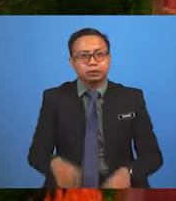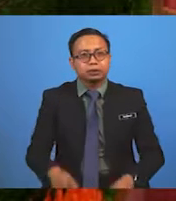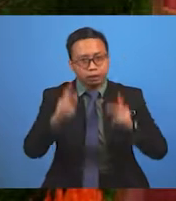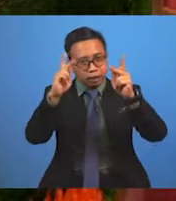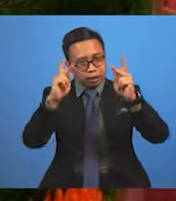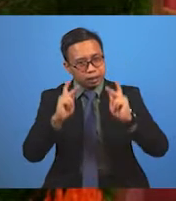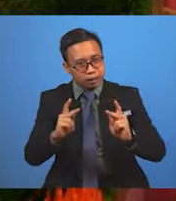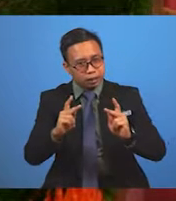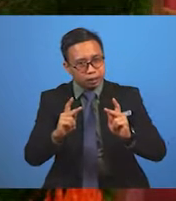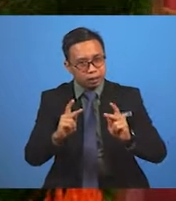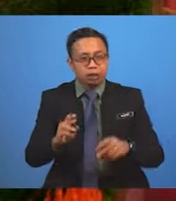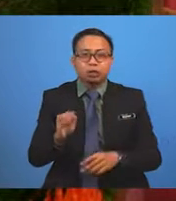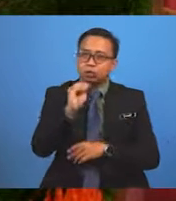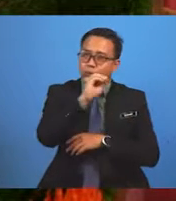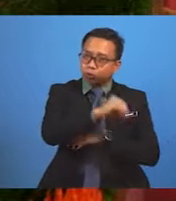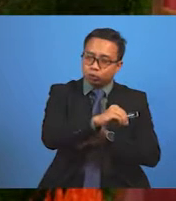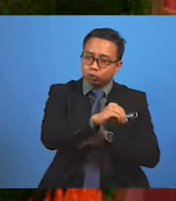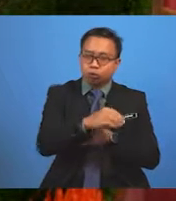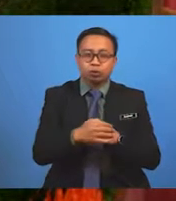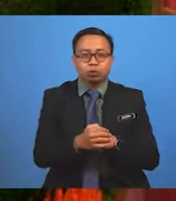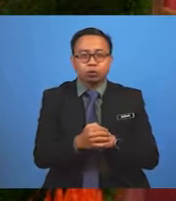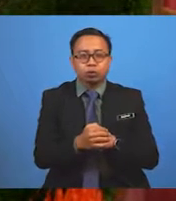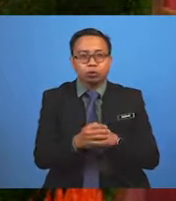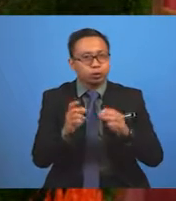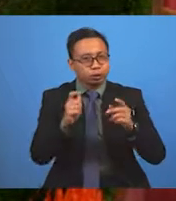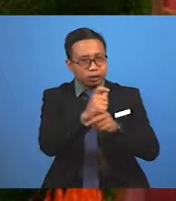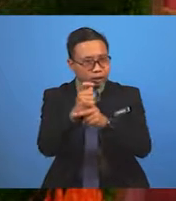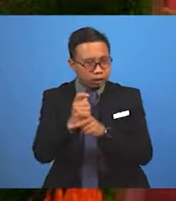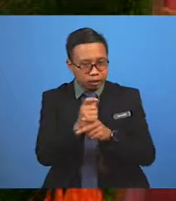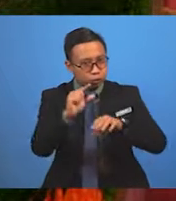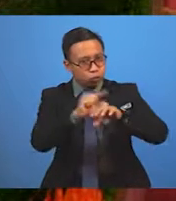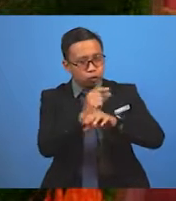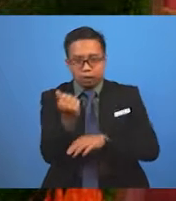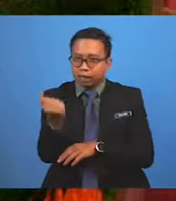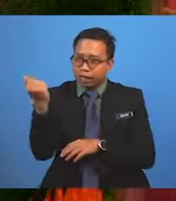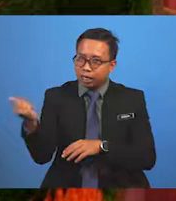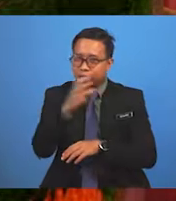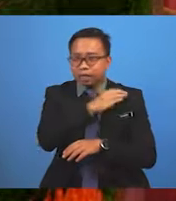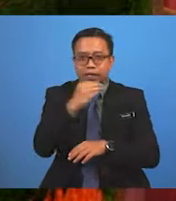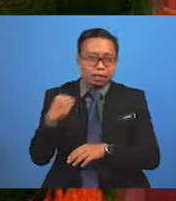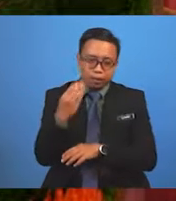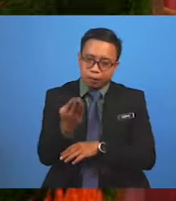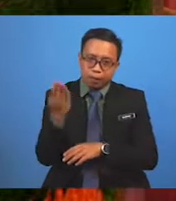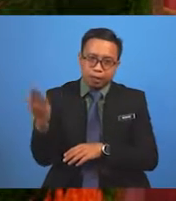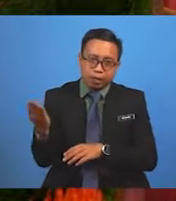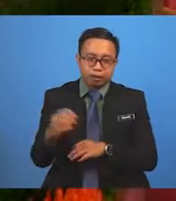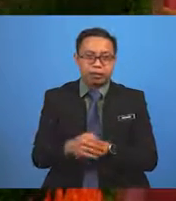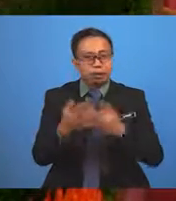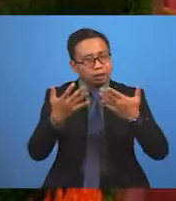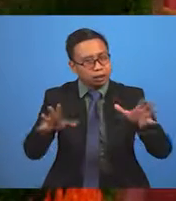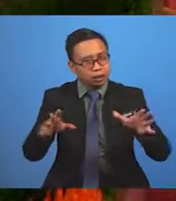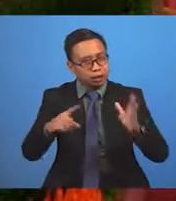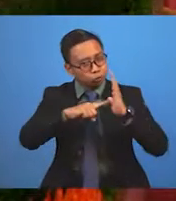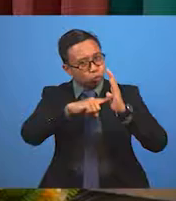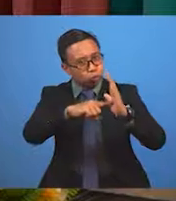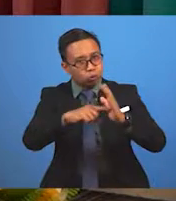pencegahan musuh tenakan di mana kita akan menggunakan peralatan dan bahan seperti yang telah kita